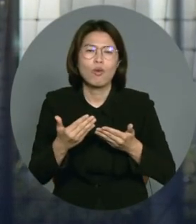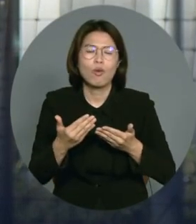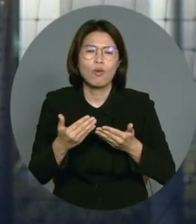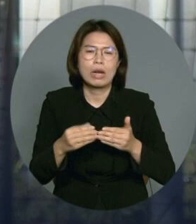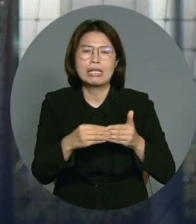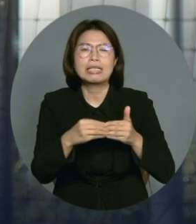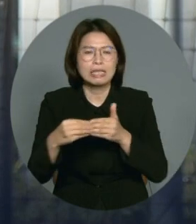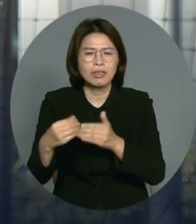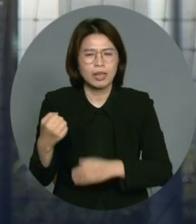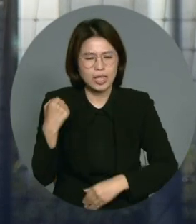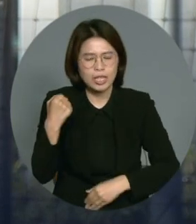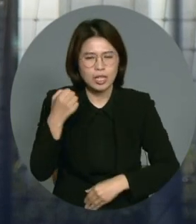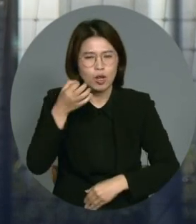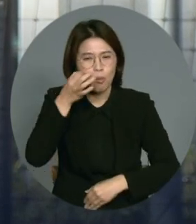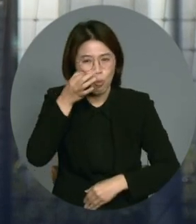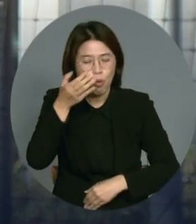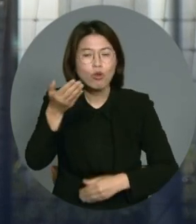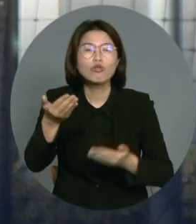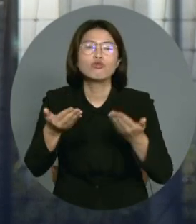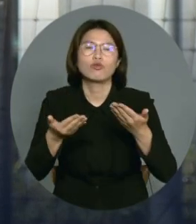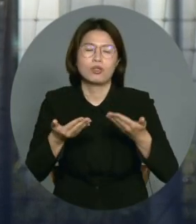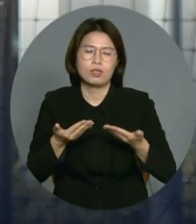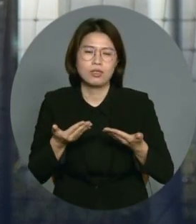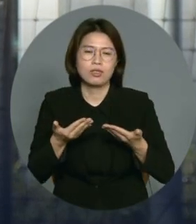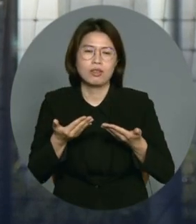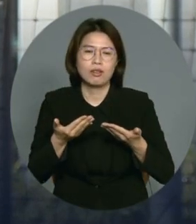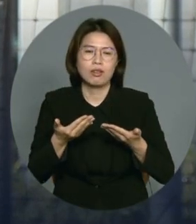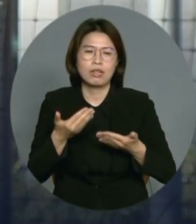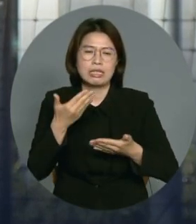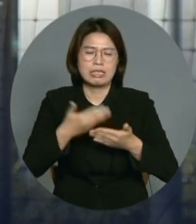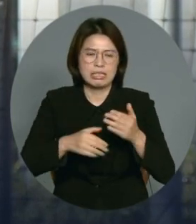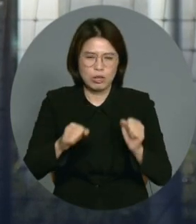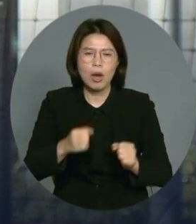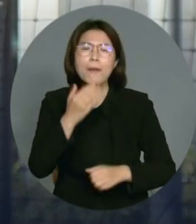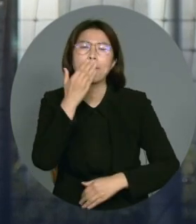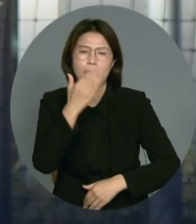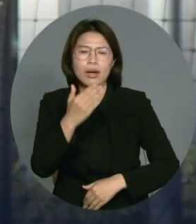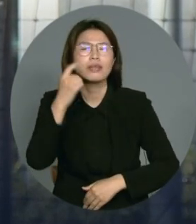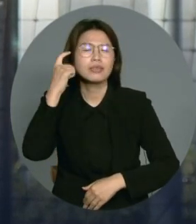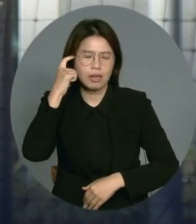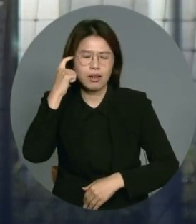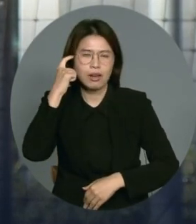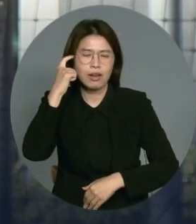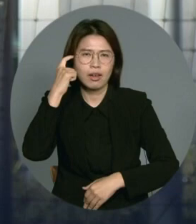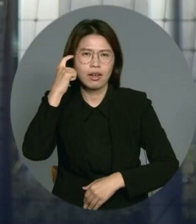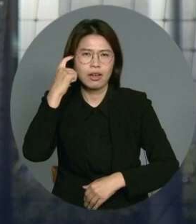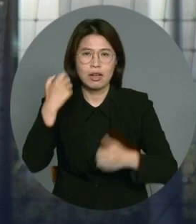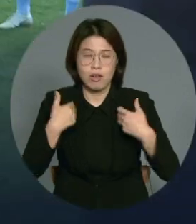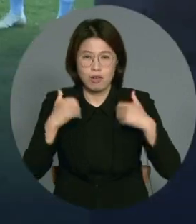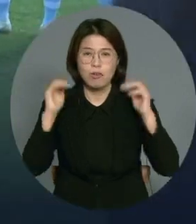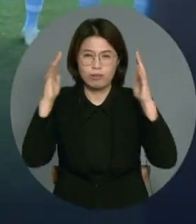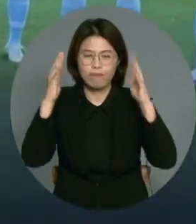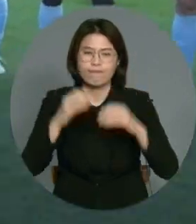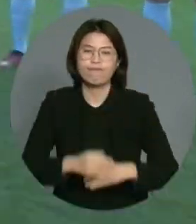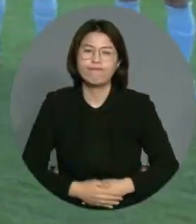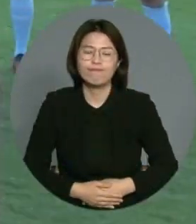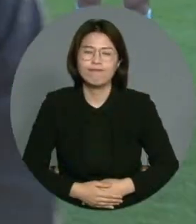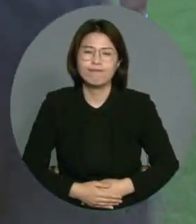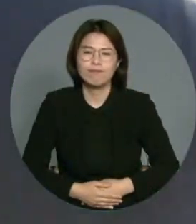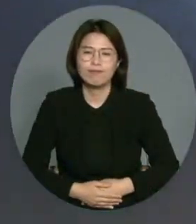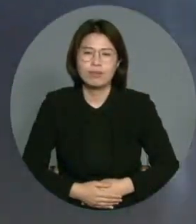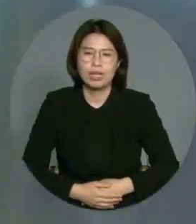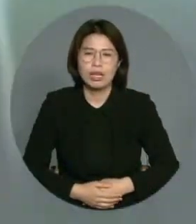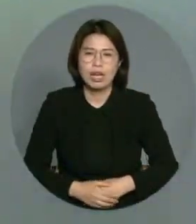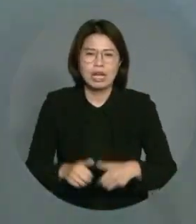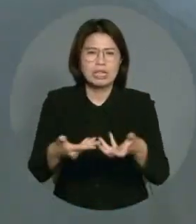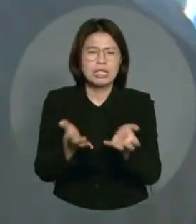리더십 있는 그런 모습을 많이 보여주셔서 저희가 좀 잔류를 할 수 있지 않았나라는 생각을 해서 굉장히 좋았어요. 정확한 팀의